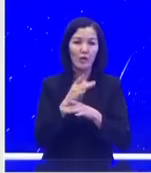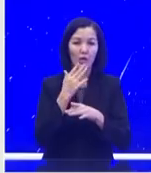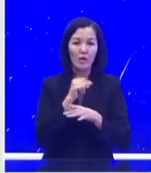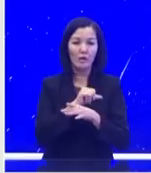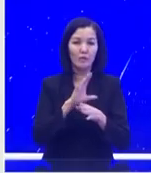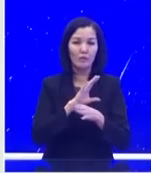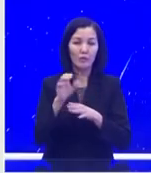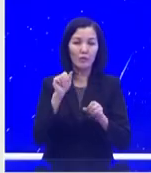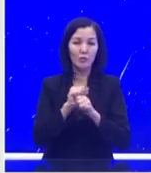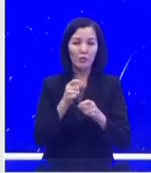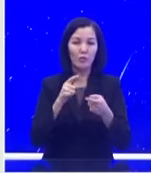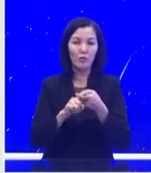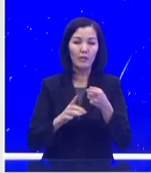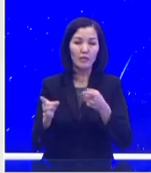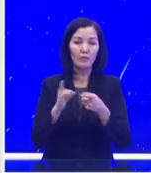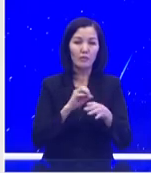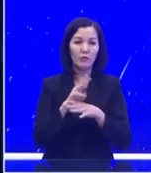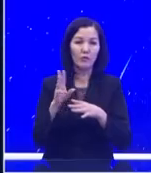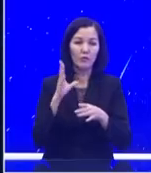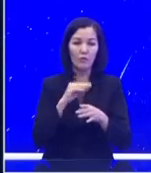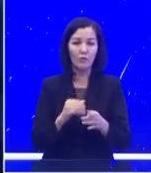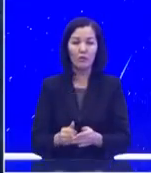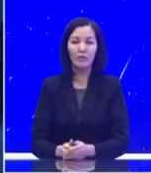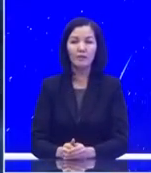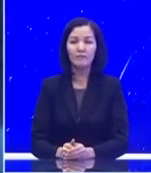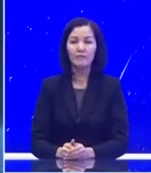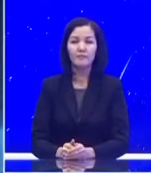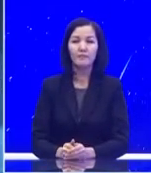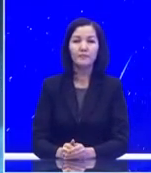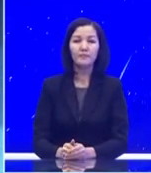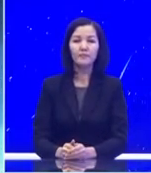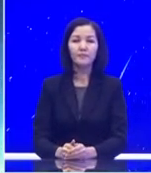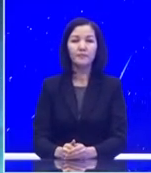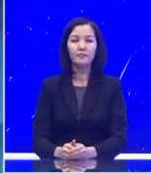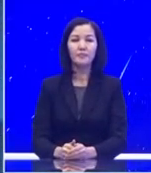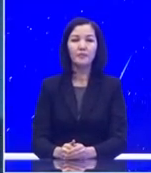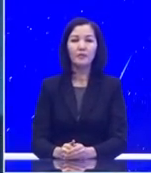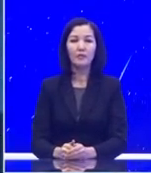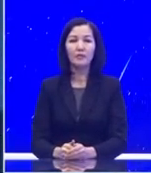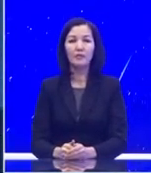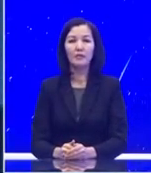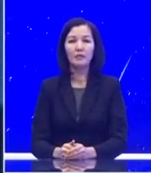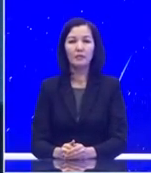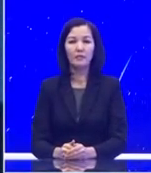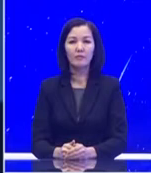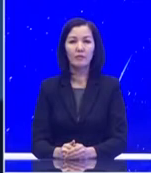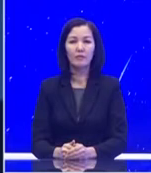тоқтауына байланысты республиканы қамтып отыр. Мадина Берқызы, Ержан Дүйсен, Жетсу телеарнасы, Іле